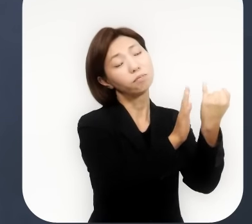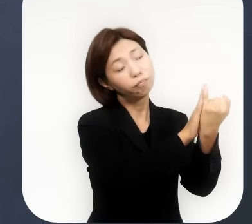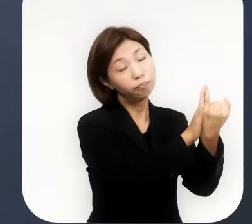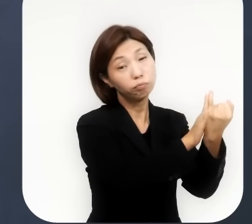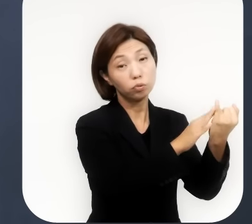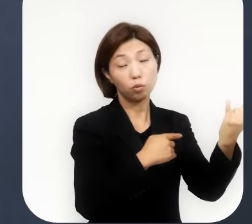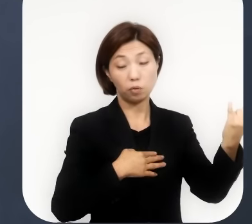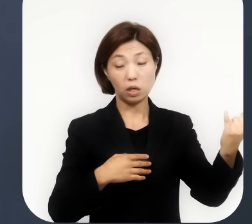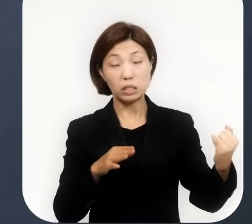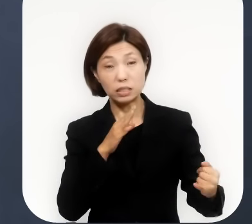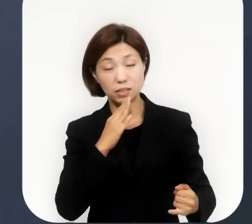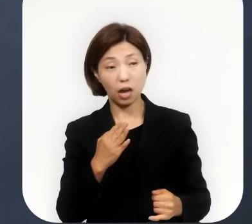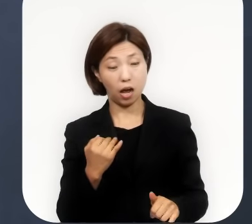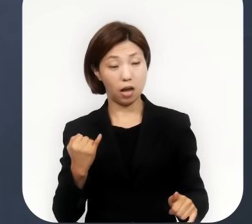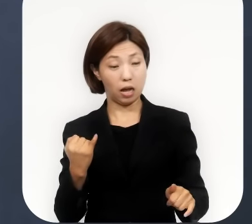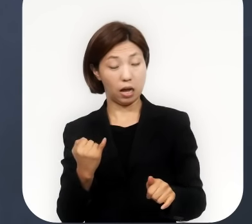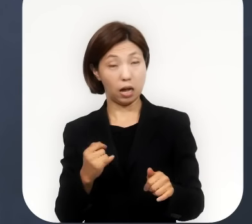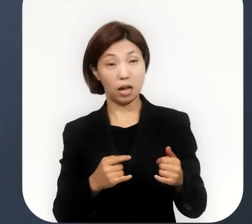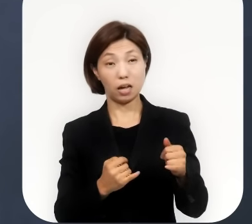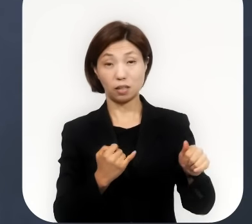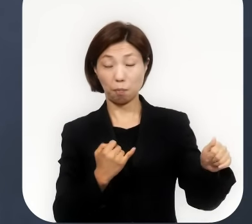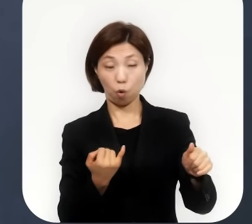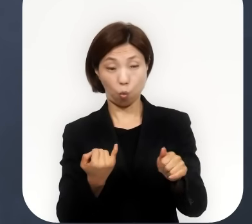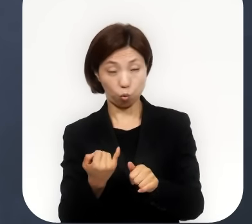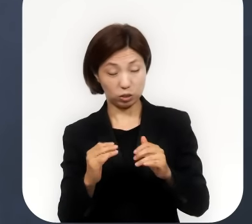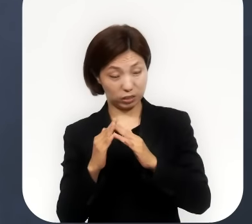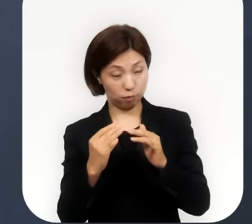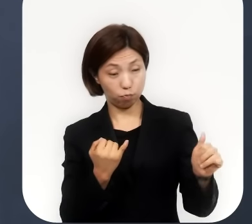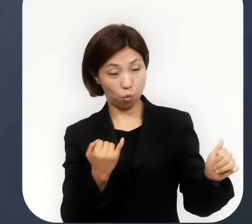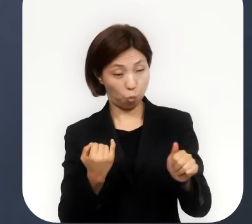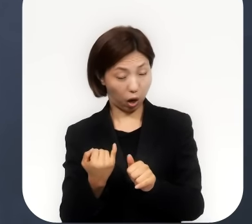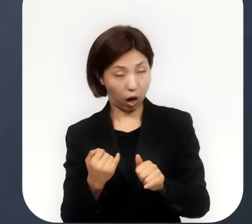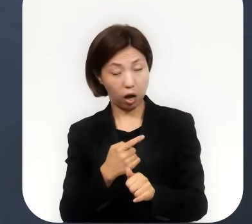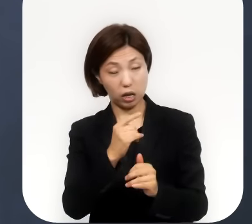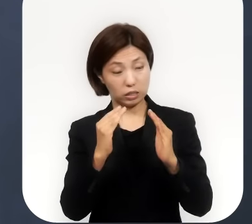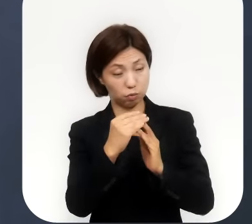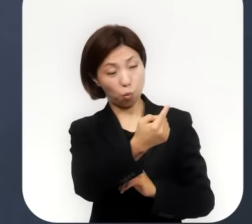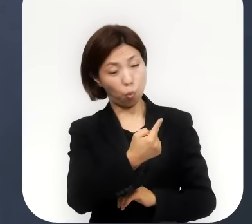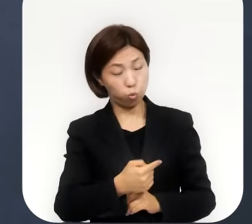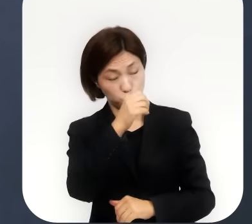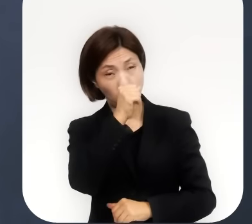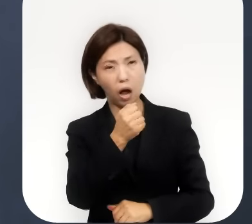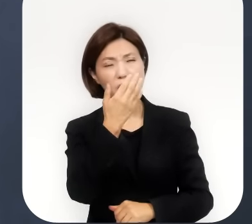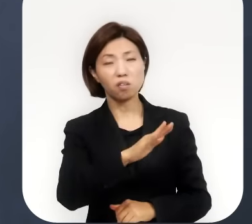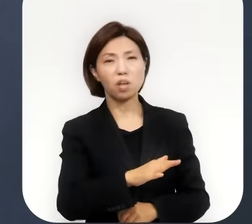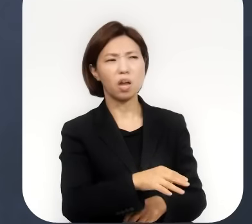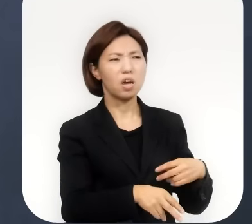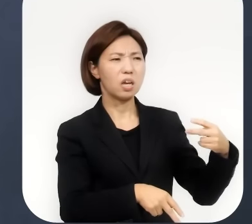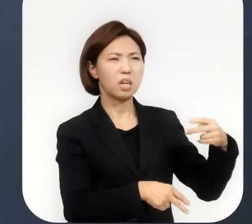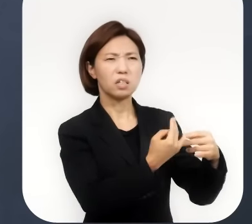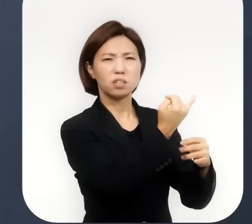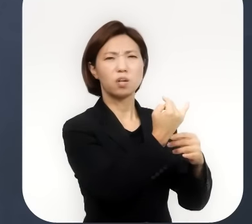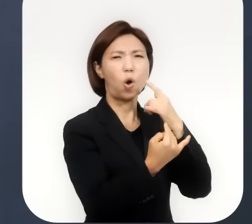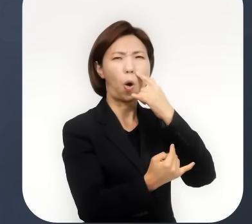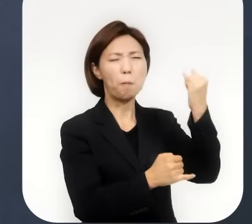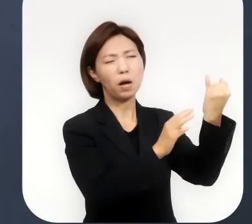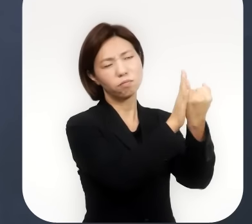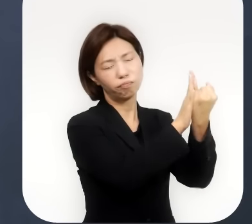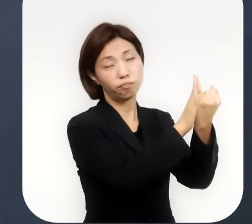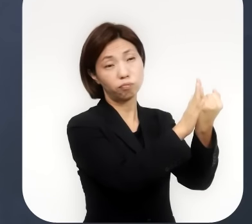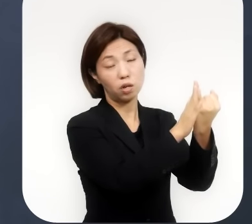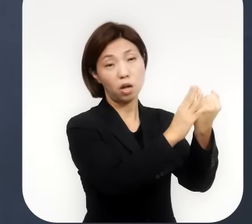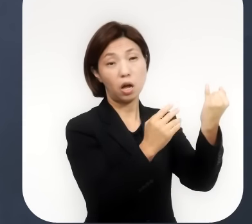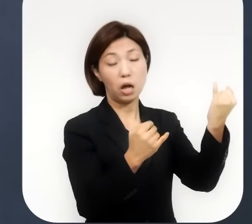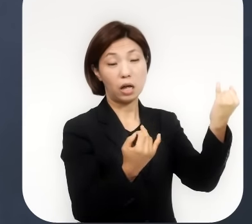오기를 원했다면 근데 그 신까지 또 미워한다 그러니까 자기가 이거는 뭐